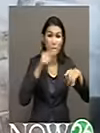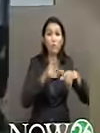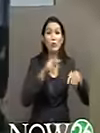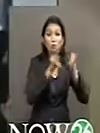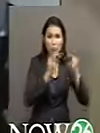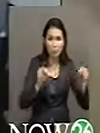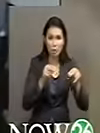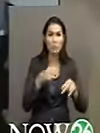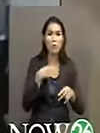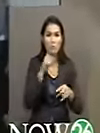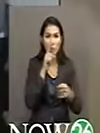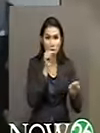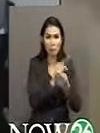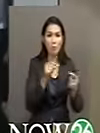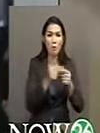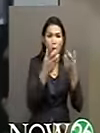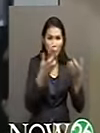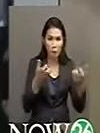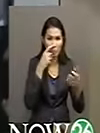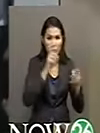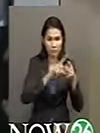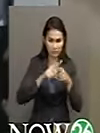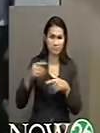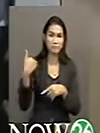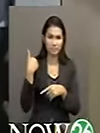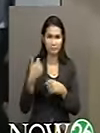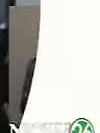นทบุรีก็ไปยึดของกลางได้อีกจำนวนมากฮะ